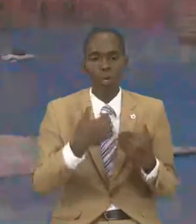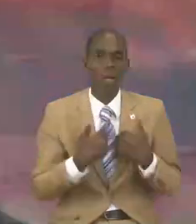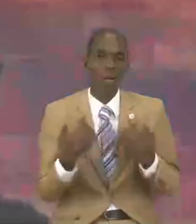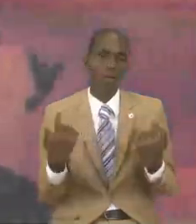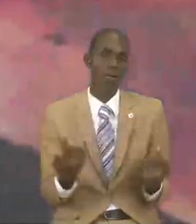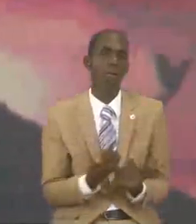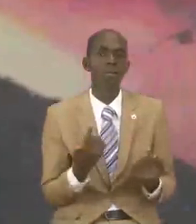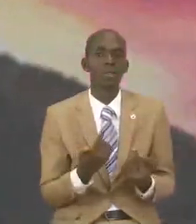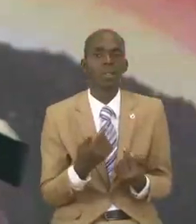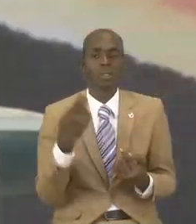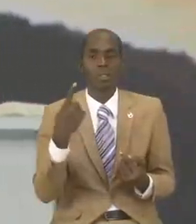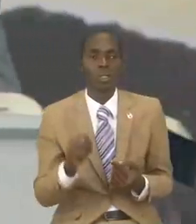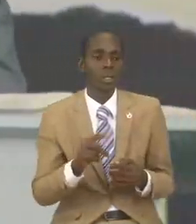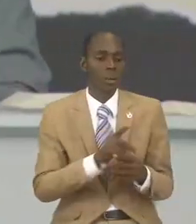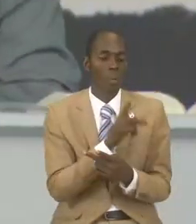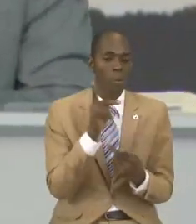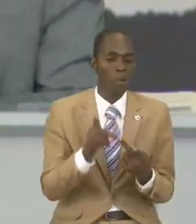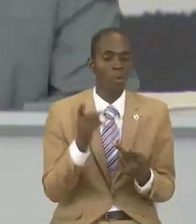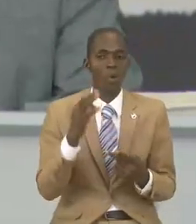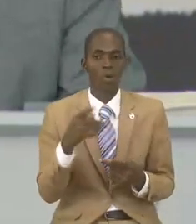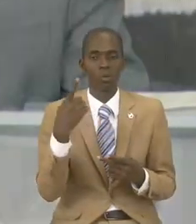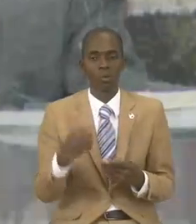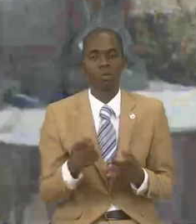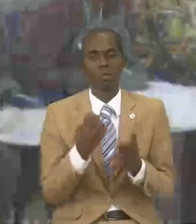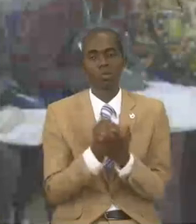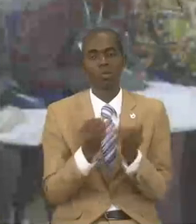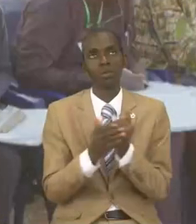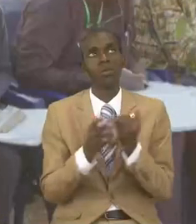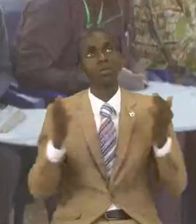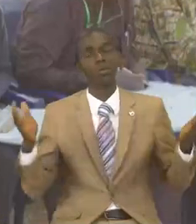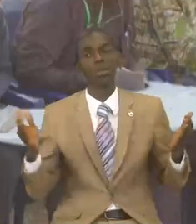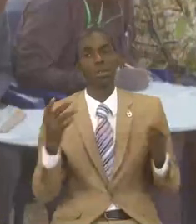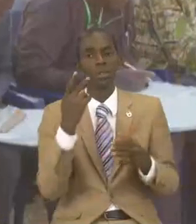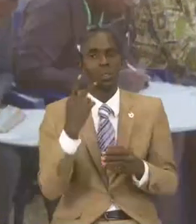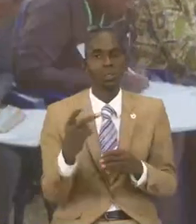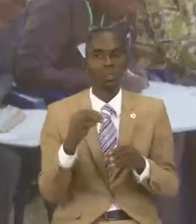La perfection du crucifié. Jean